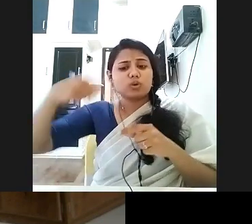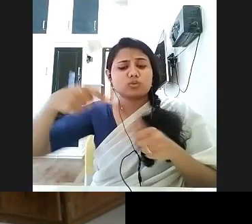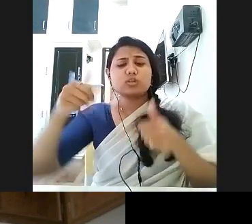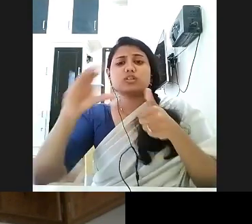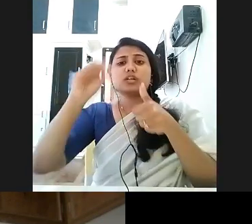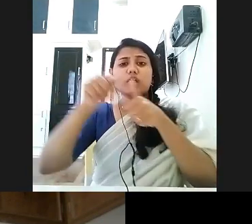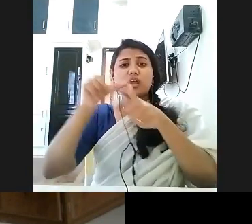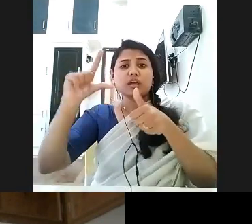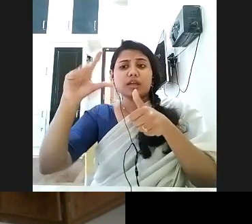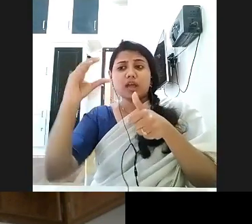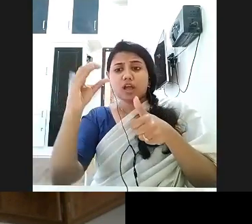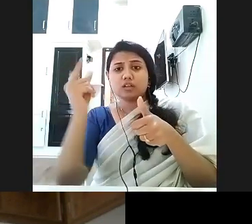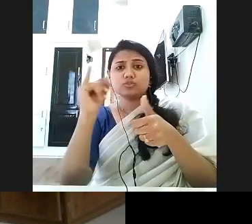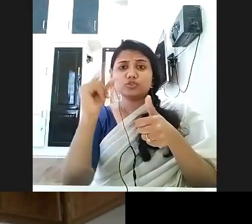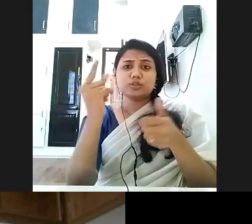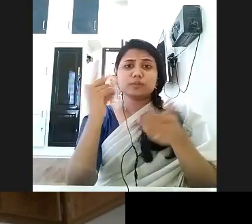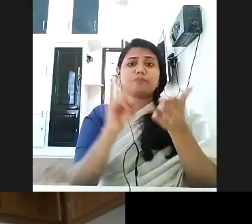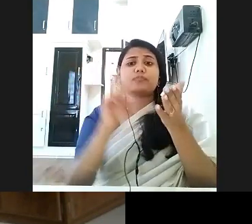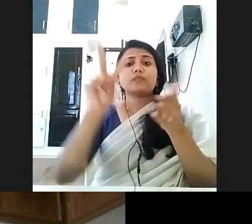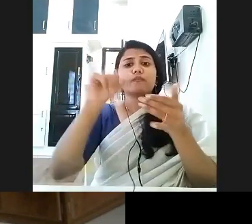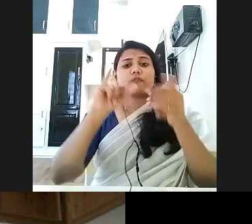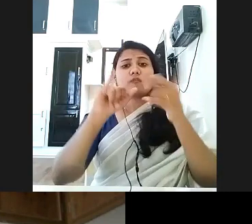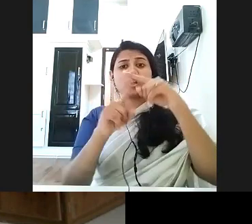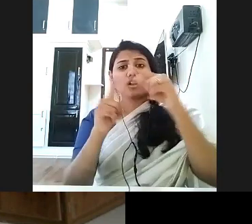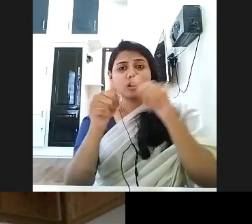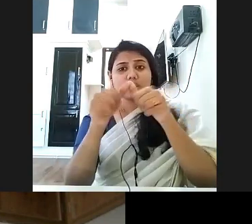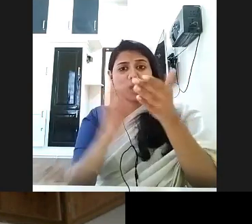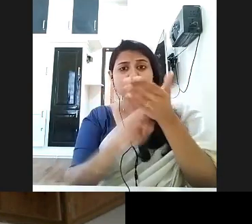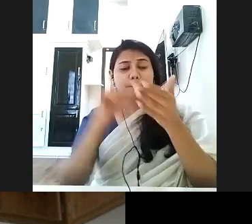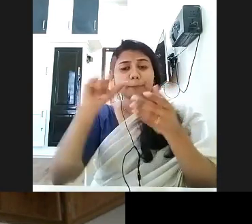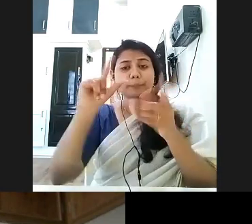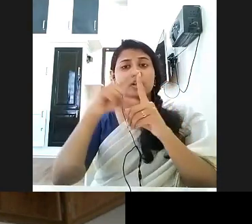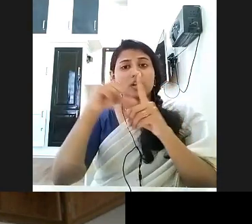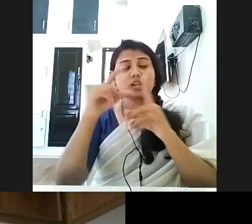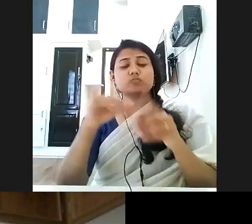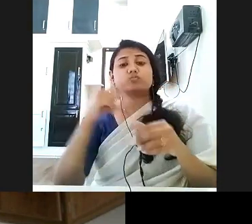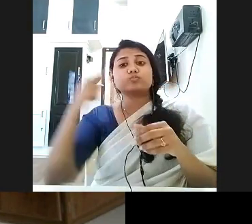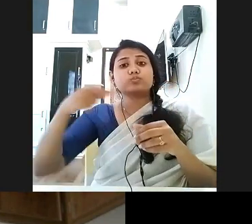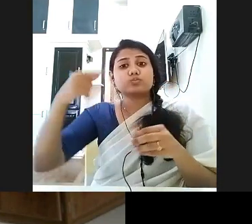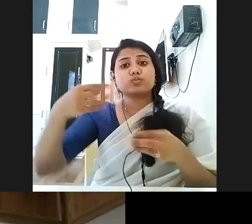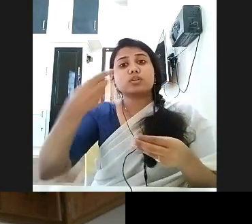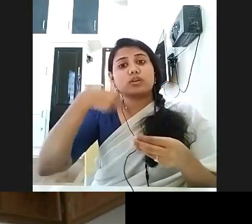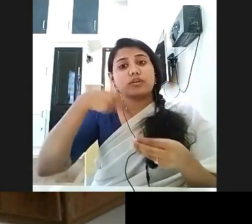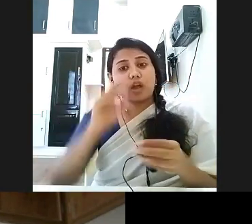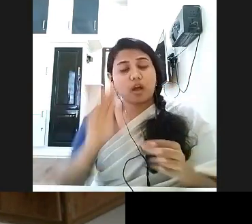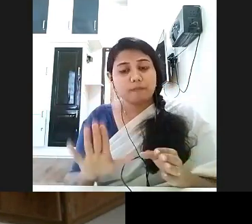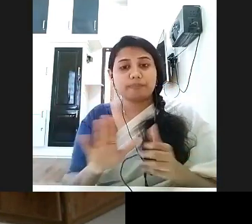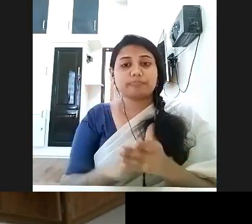സപ്ലിമെന്റേഷൻ. അതെല്ലാം വളരെ മാൻഡേറ്ററി ആണ് ഇവിടെ. Okay, and the second thing is even if the